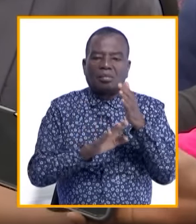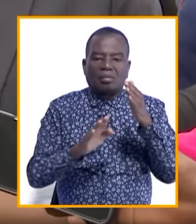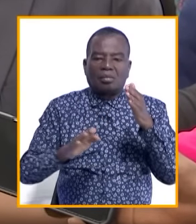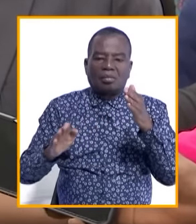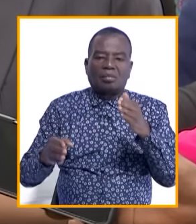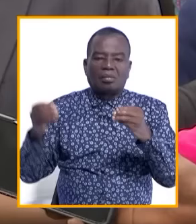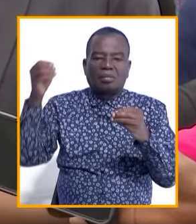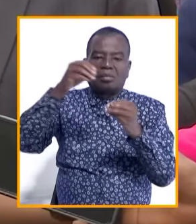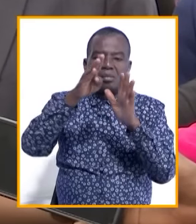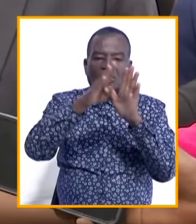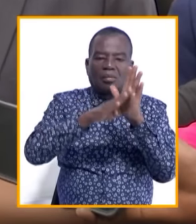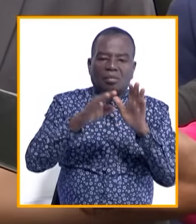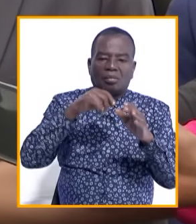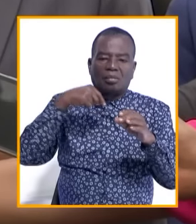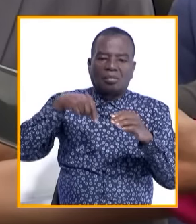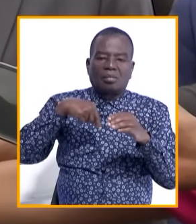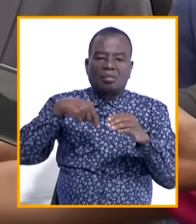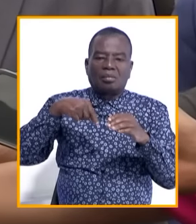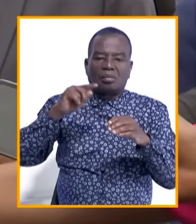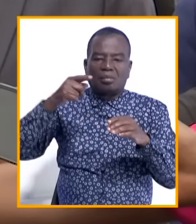Côte d'Ivoire a décidé de faire.